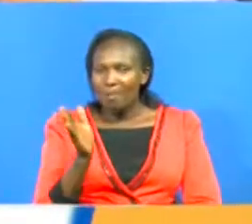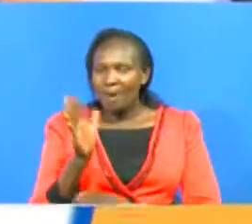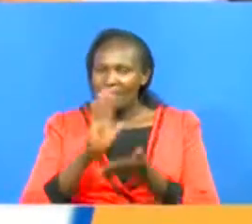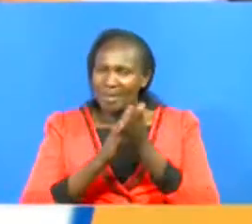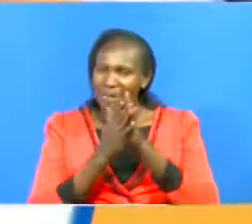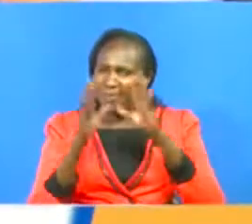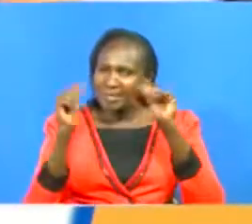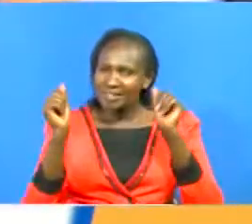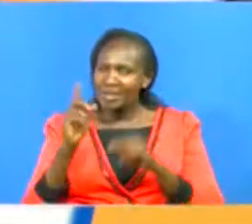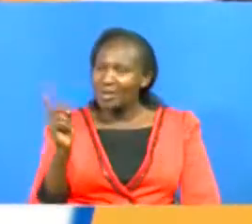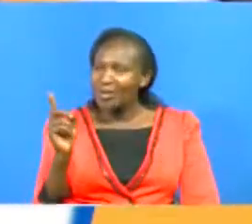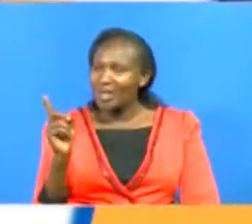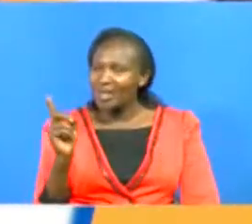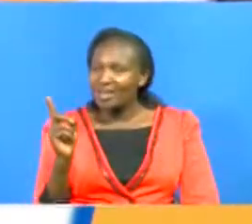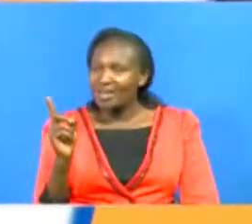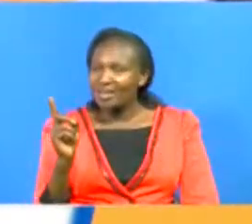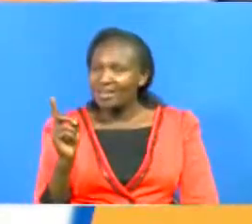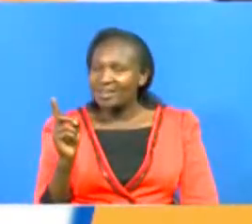mwaka gani?